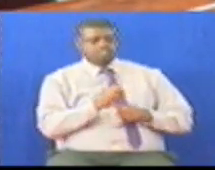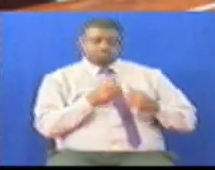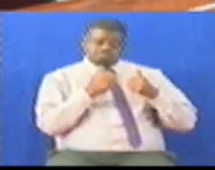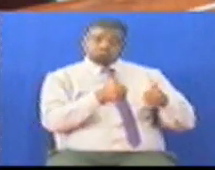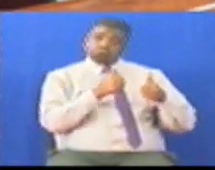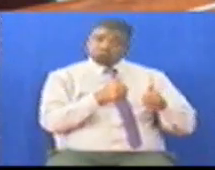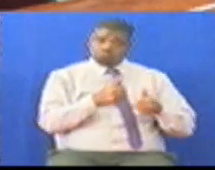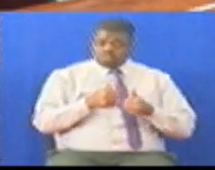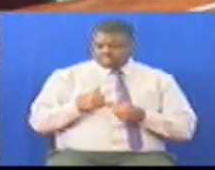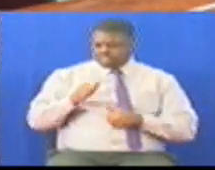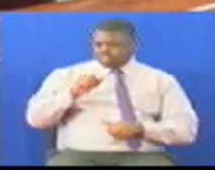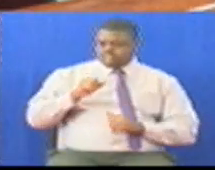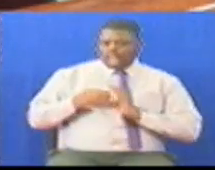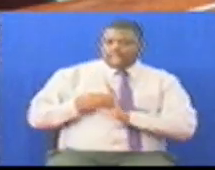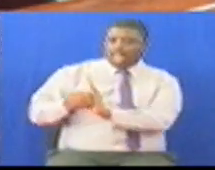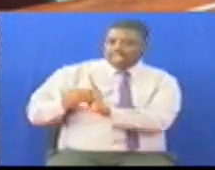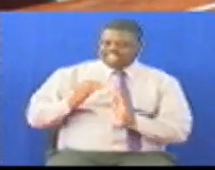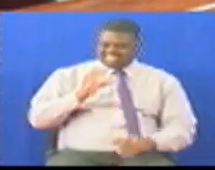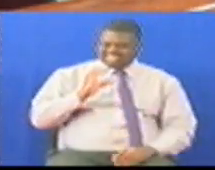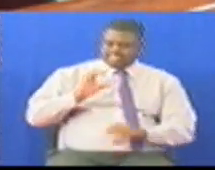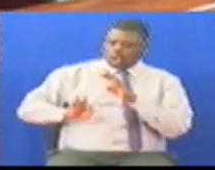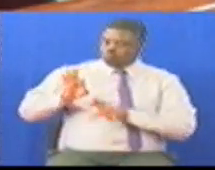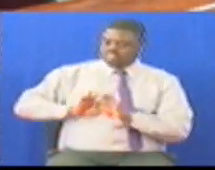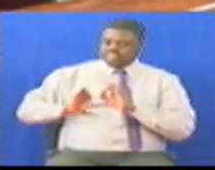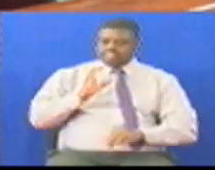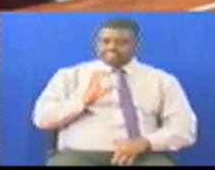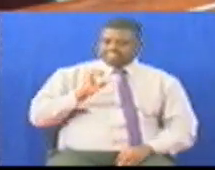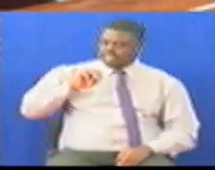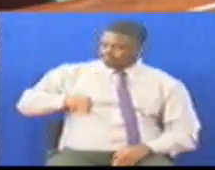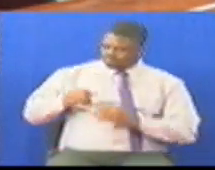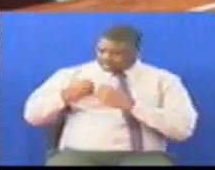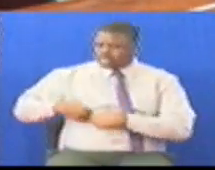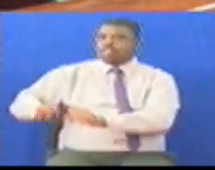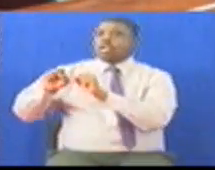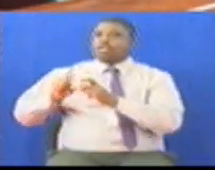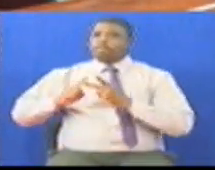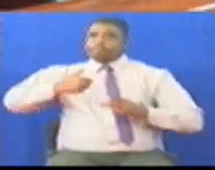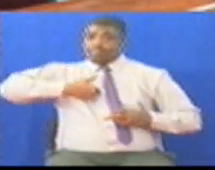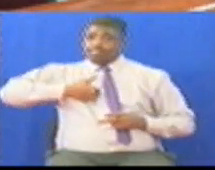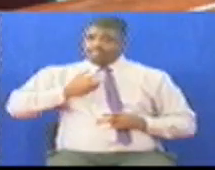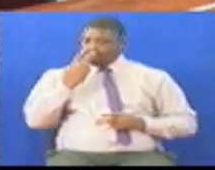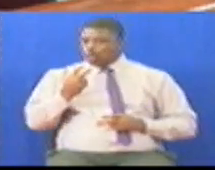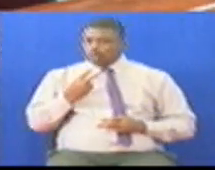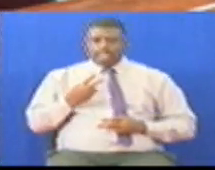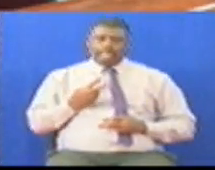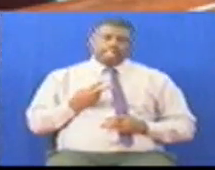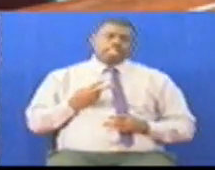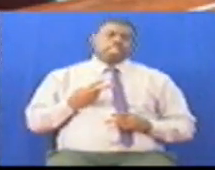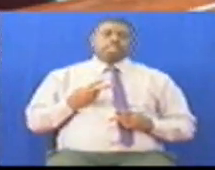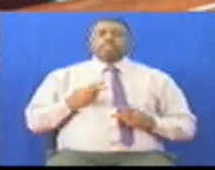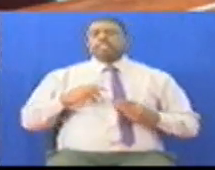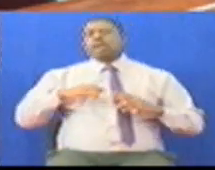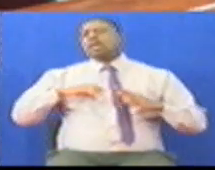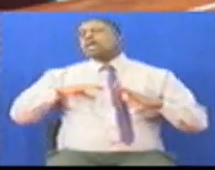utekelezaji wa ilani ya uchaguzi. Na mimi mawaziri wenzangu, nataka nikuambieni, ninaona fahari kuwa mmoja wapo